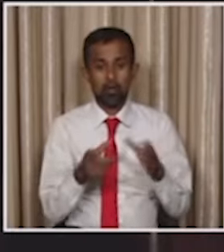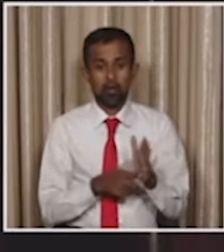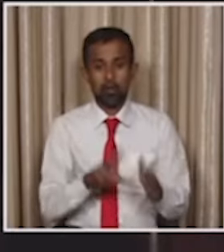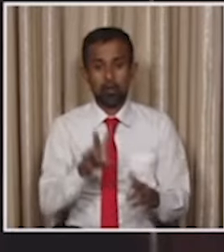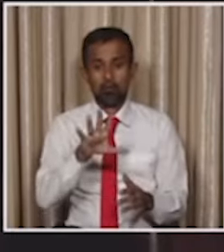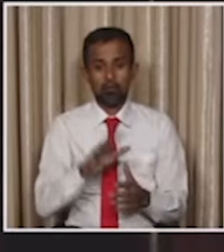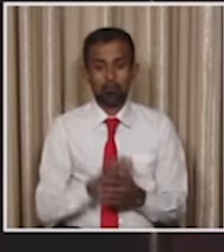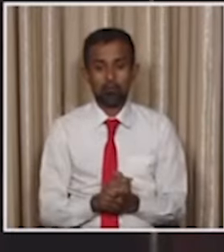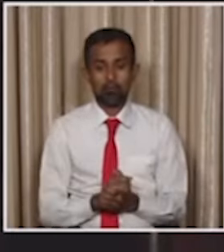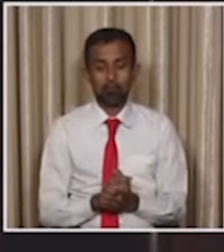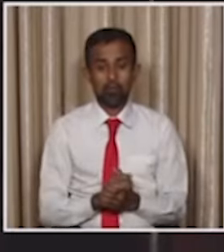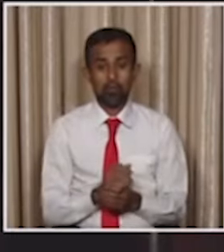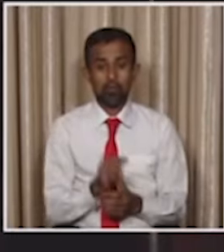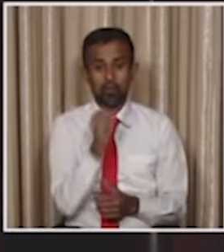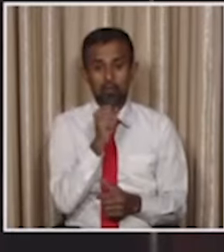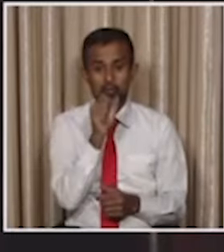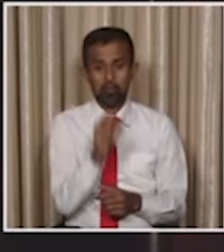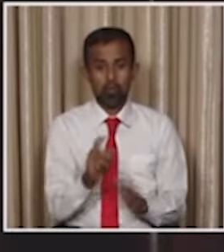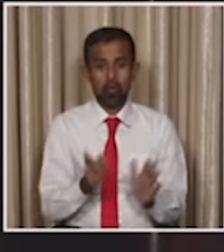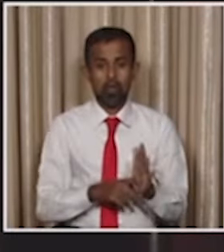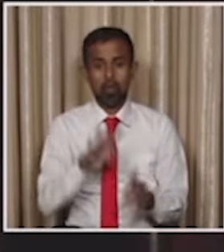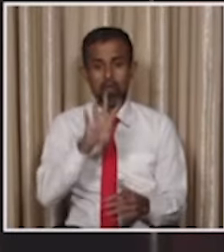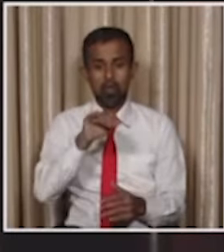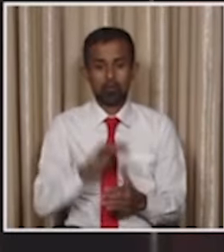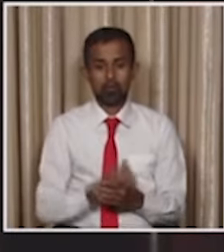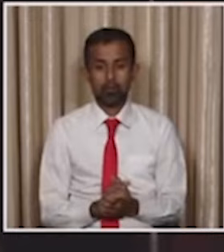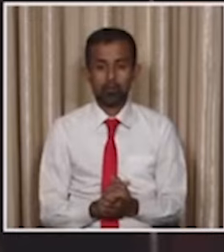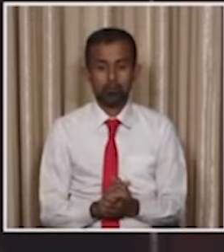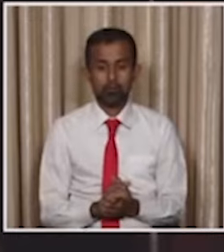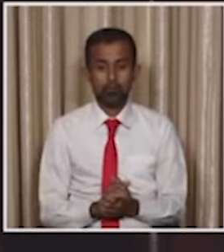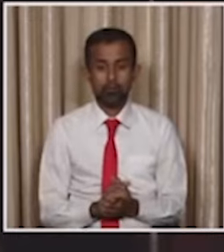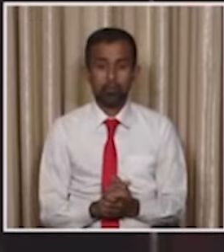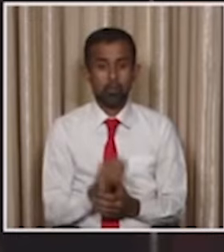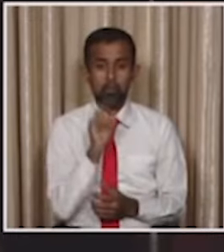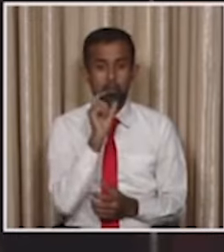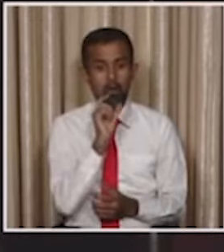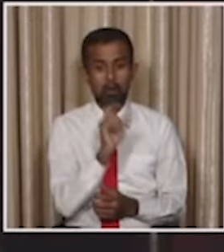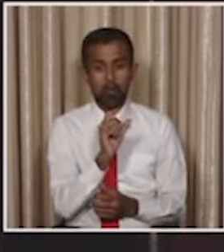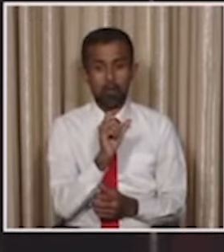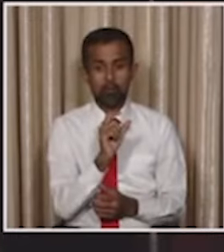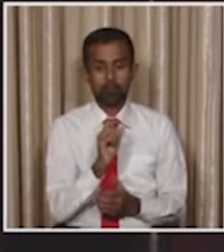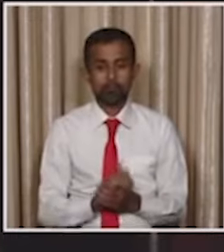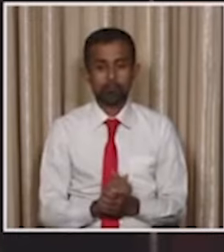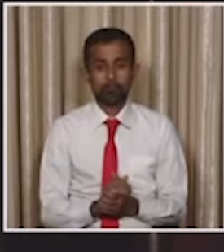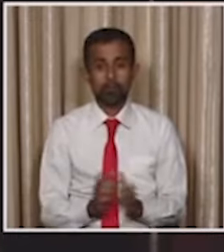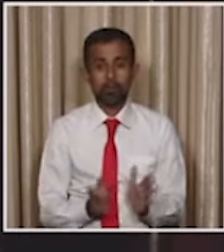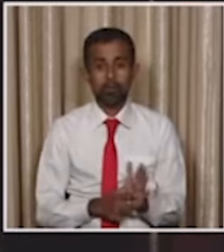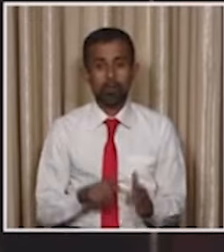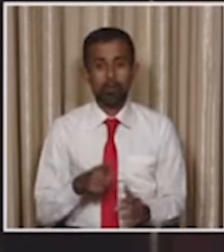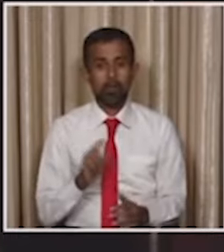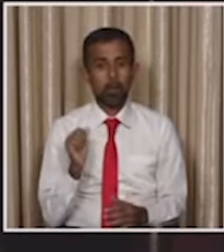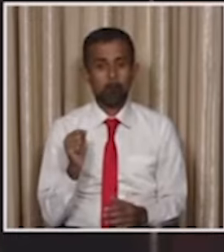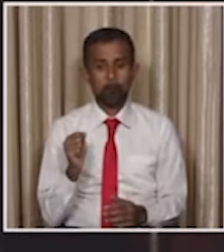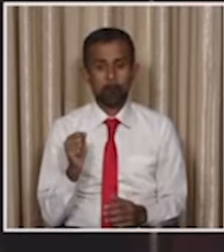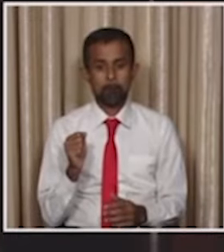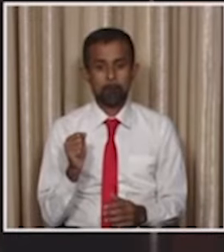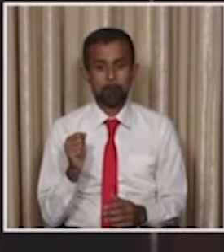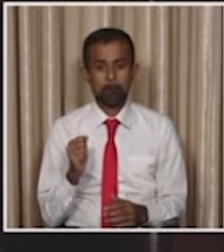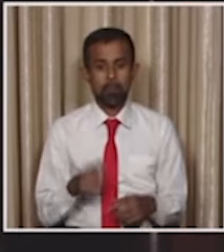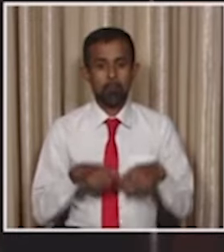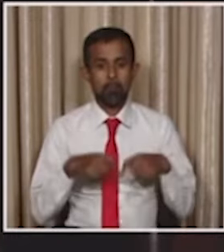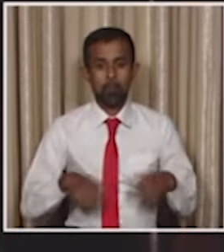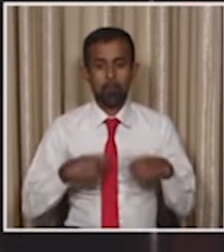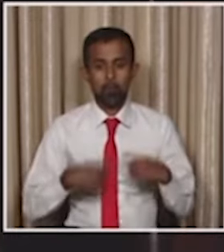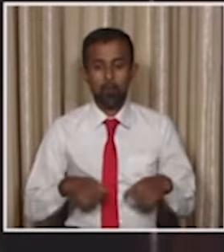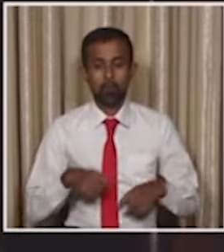විසිපහයි, කලාකරුවන්ට ලක්ෂ හතලිහයි. බලන්ඩ බලන්ඩ සභාපතුමනි ලක්ෂ එකසිය පනක් මෙයා වියදංගර